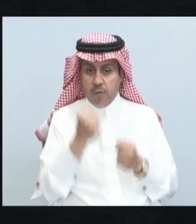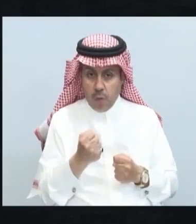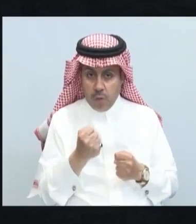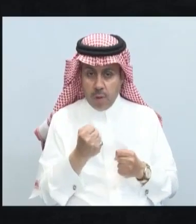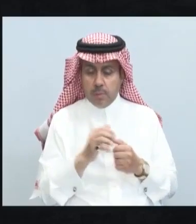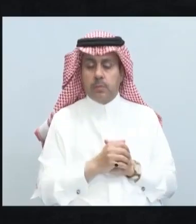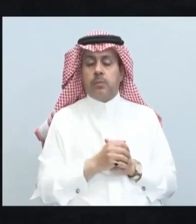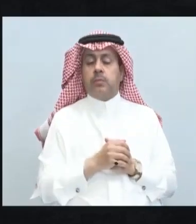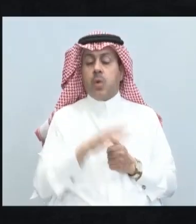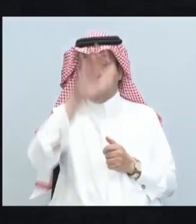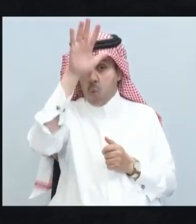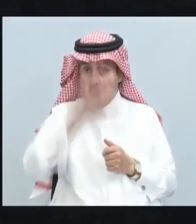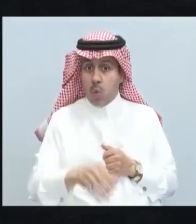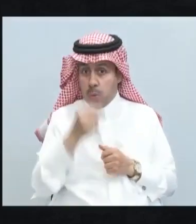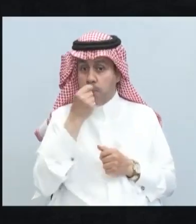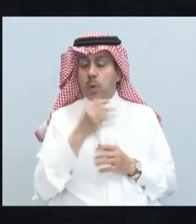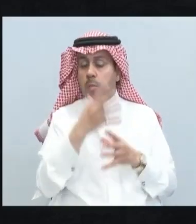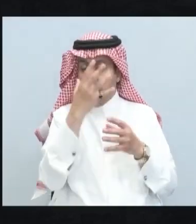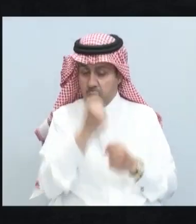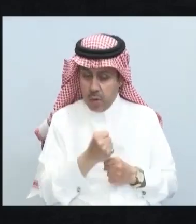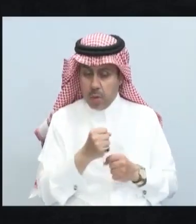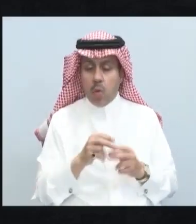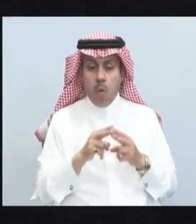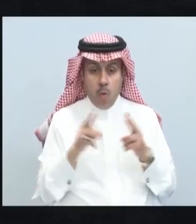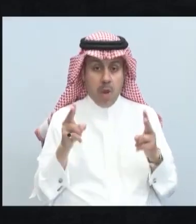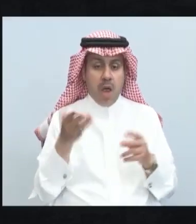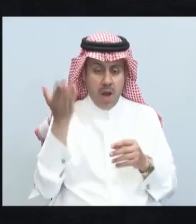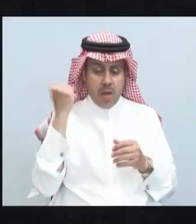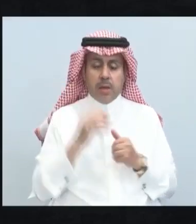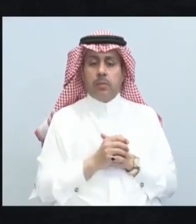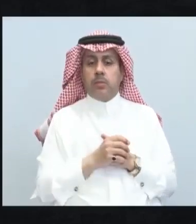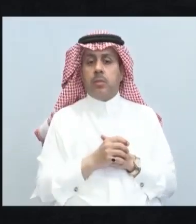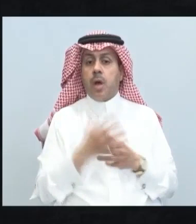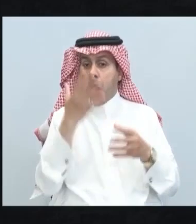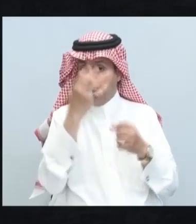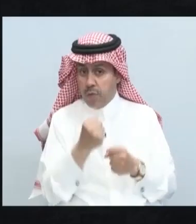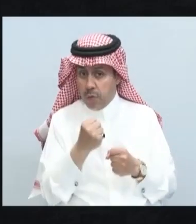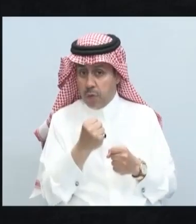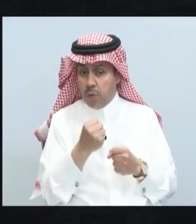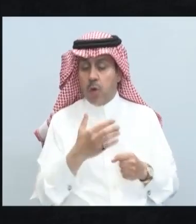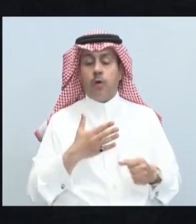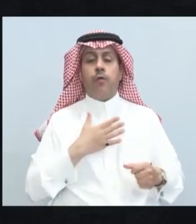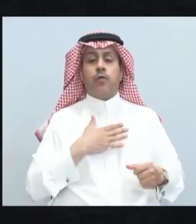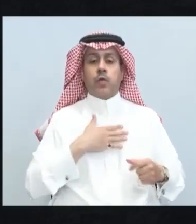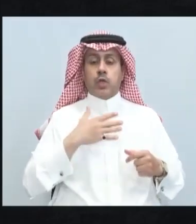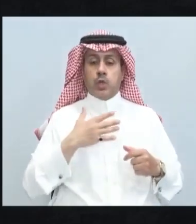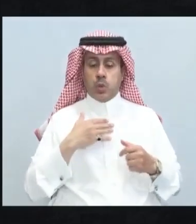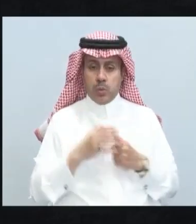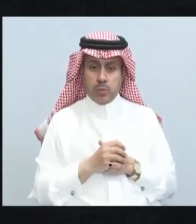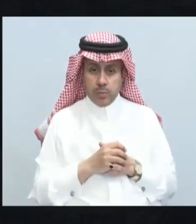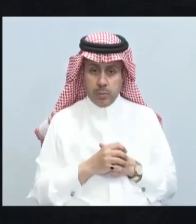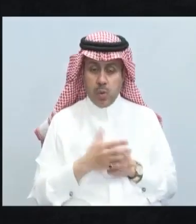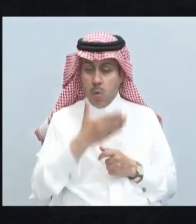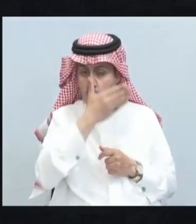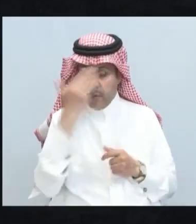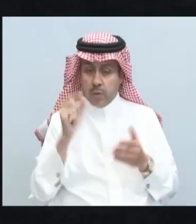محفوظ يحفظه الله تعالى وسبق ذكر ذلك حفظ في الصدور وحفظ